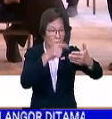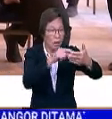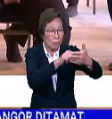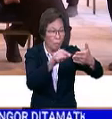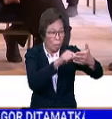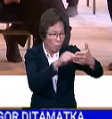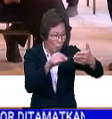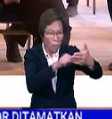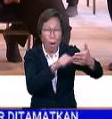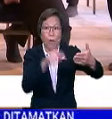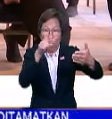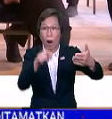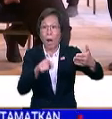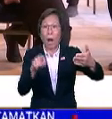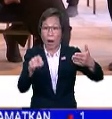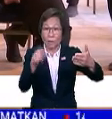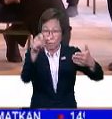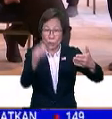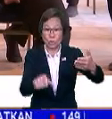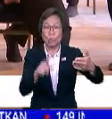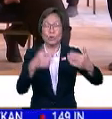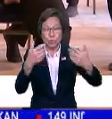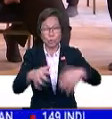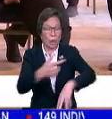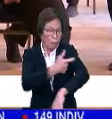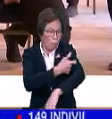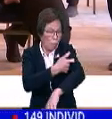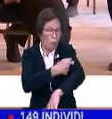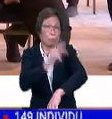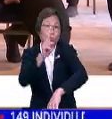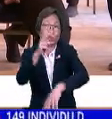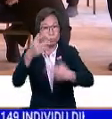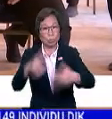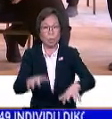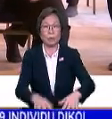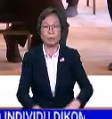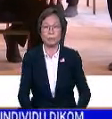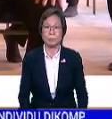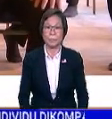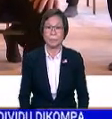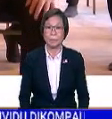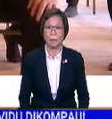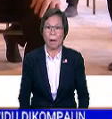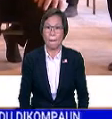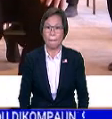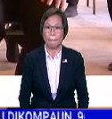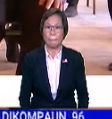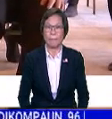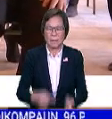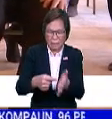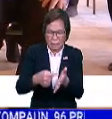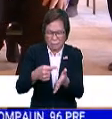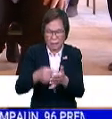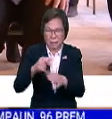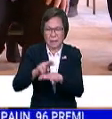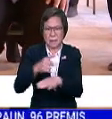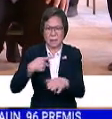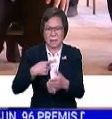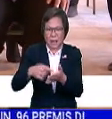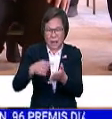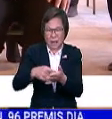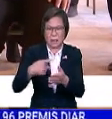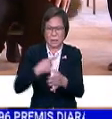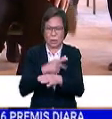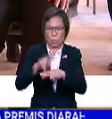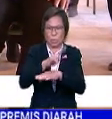telah memenuhi dua dos. Jadi ini kadang-kadang kita gunakan